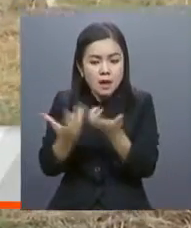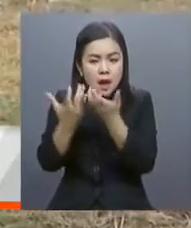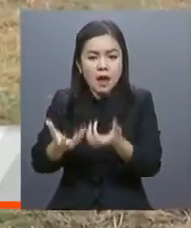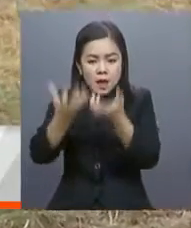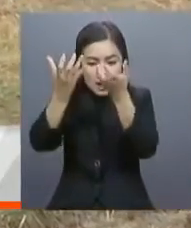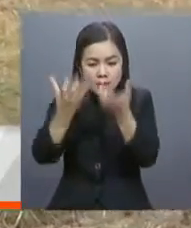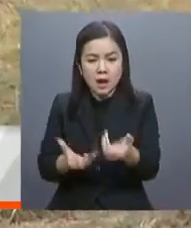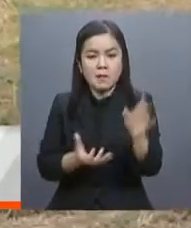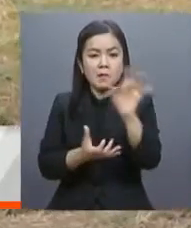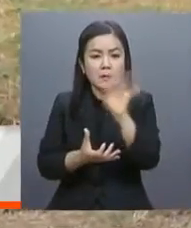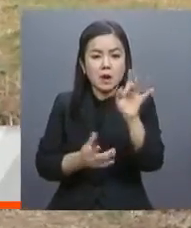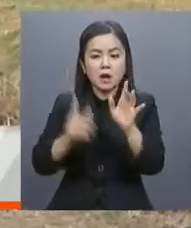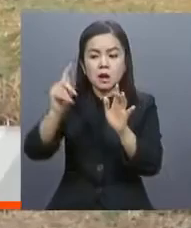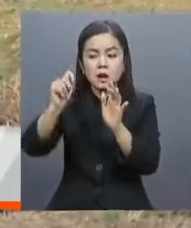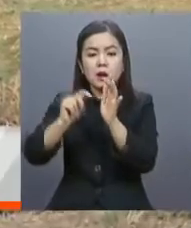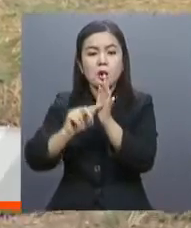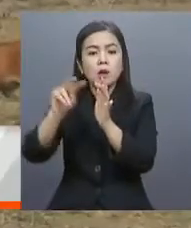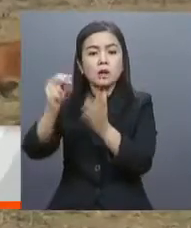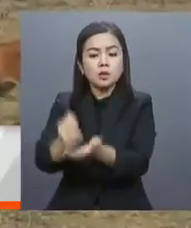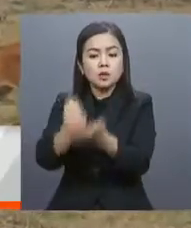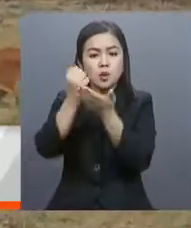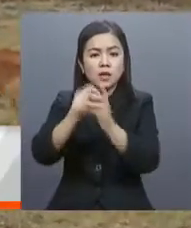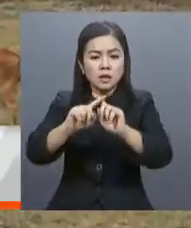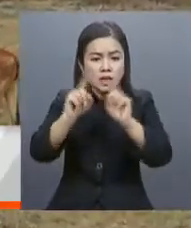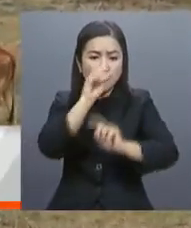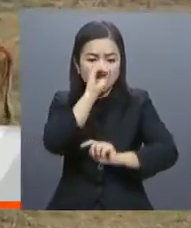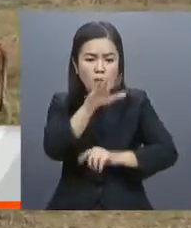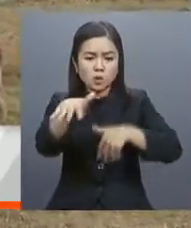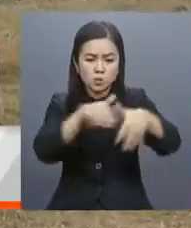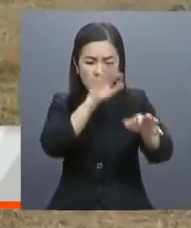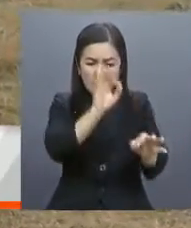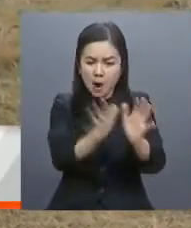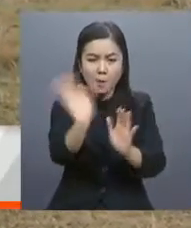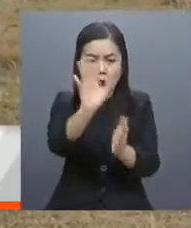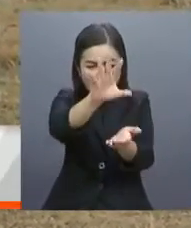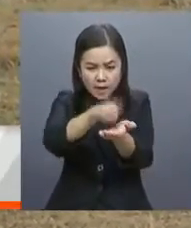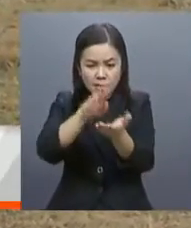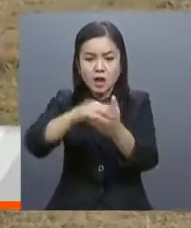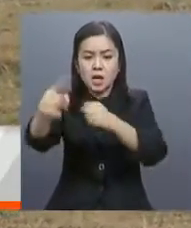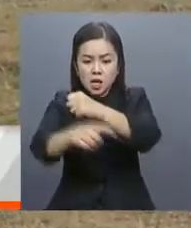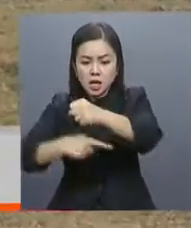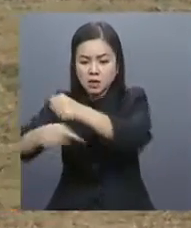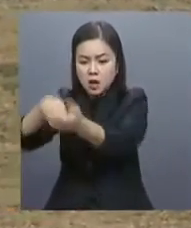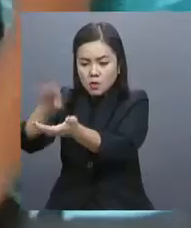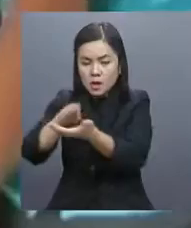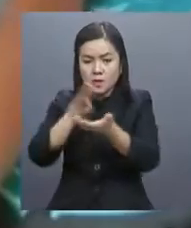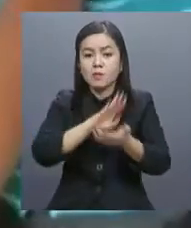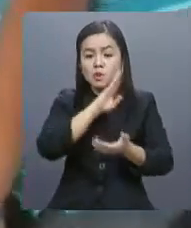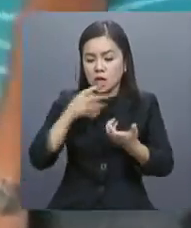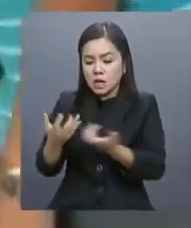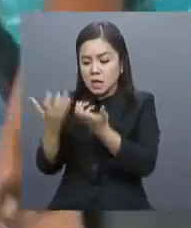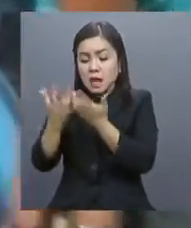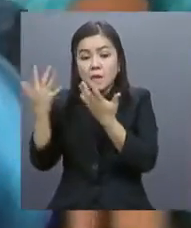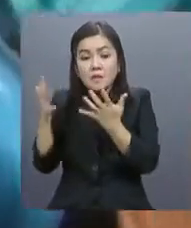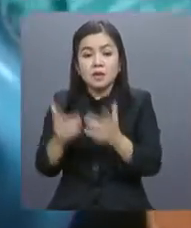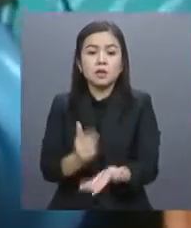เลี้ยงโคกระบือพร้อมเตือนชาวบ้านอย่าเผาทำลายต่อสั่งข้าวให้เก็บกักตุนเอาไว้หากเกิดวิกฤตขาดแคลนหลังจากที่จัง